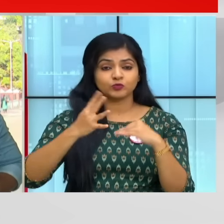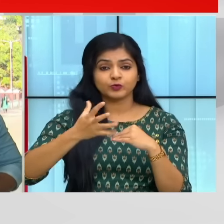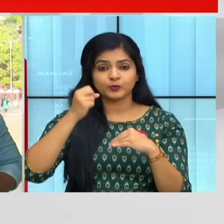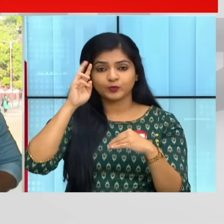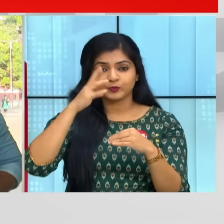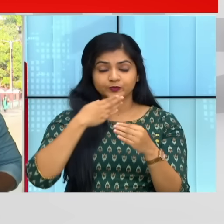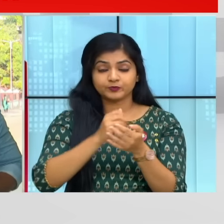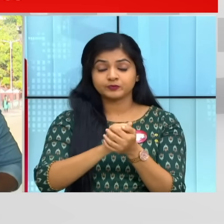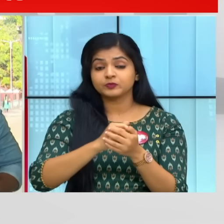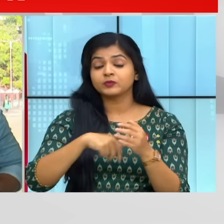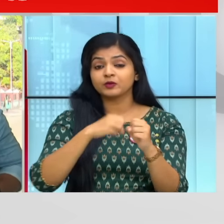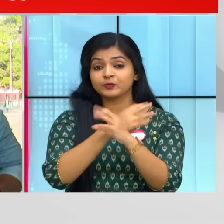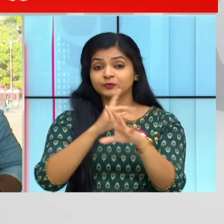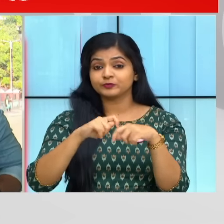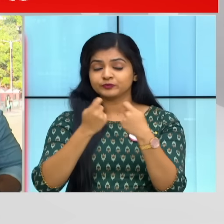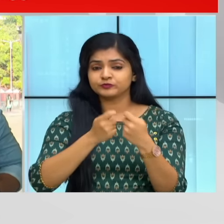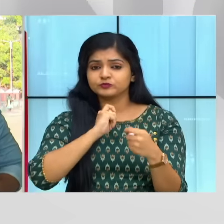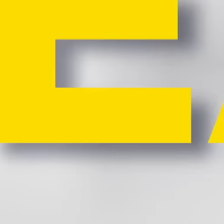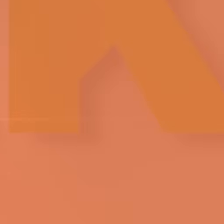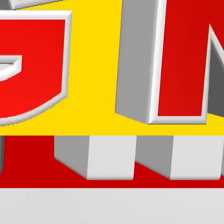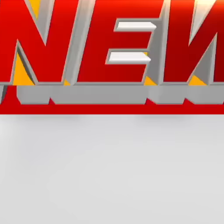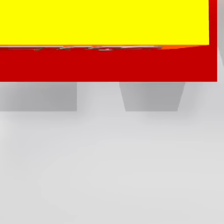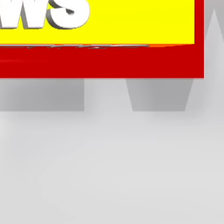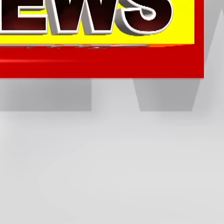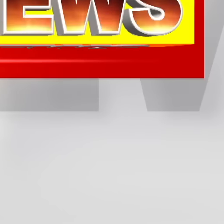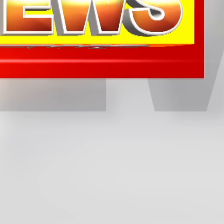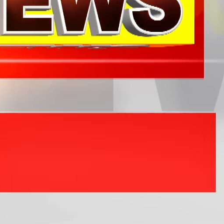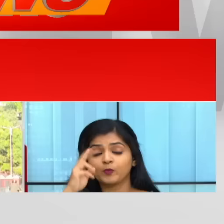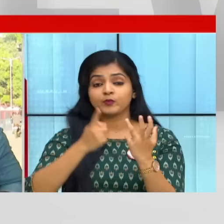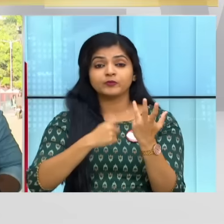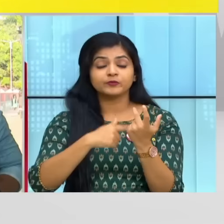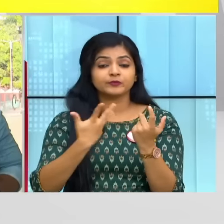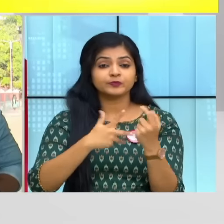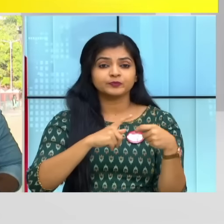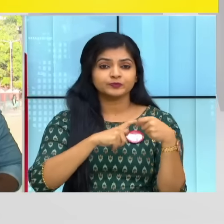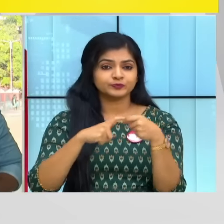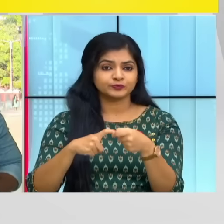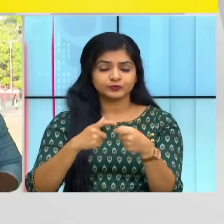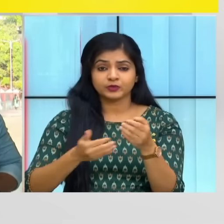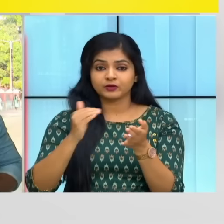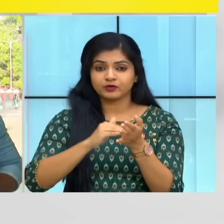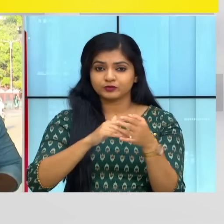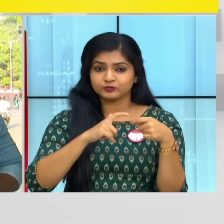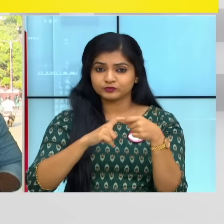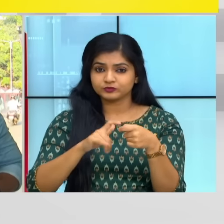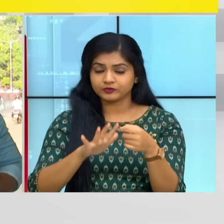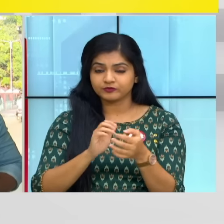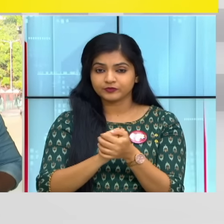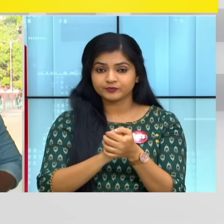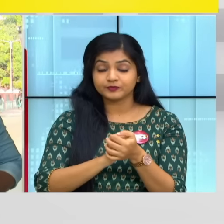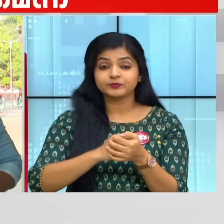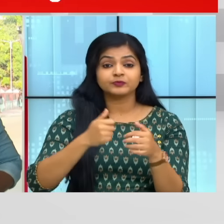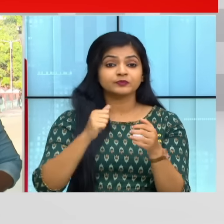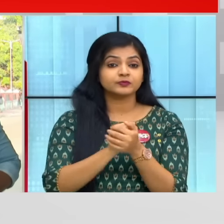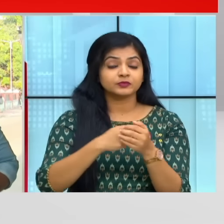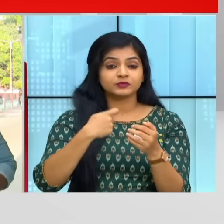അദ്ദേഹത്തോട് ആവർത്തിച്ച് ചോദിച്ച ചോദ്യമുണ്ട്. അതായത് എത്ര സീറ്റിൽ കൃത്യമായി BJP വിജയിക്കും, വിജയപ്രതീക്ഷ എത്ര സീറ്റിലൊക്കെയാണ് എന്ന് അദ്ദേഹത്തോട് ചോദിച്ചു. അതിന് അദ്ദേഹം